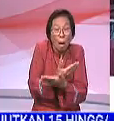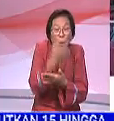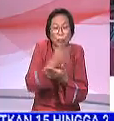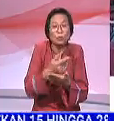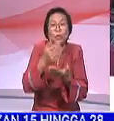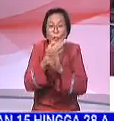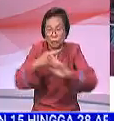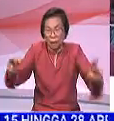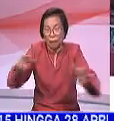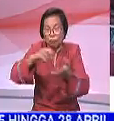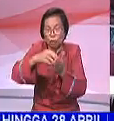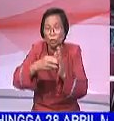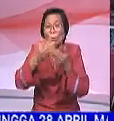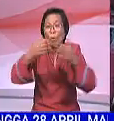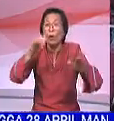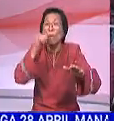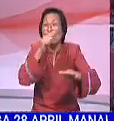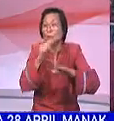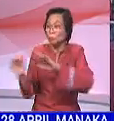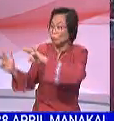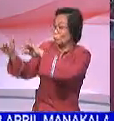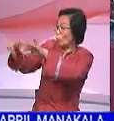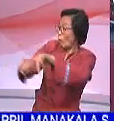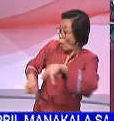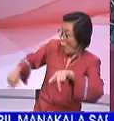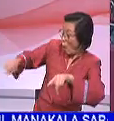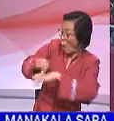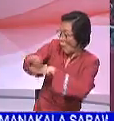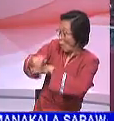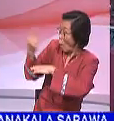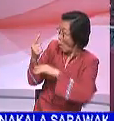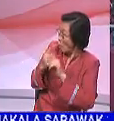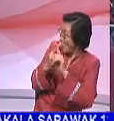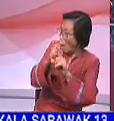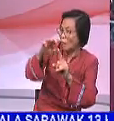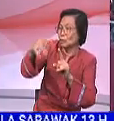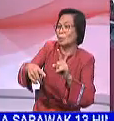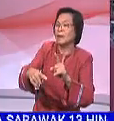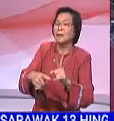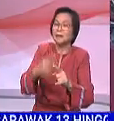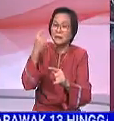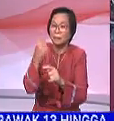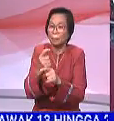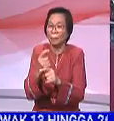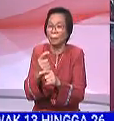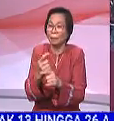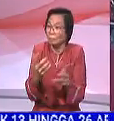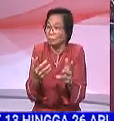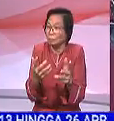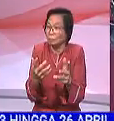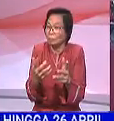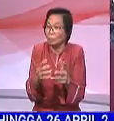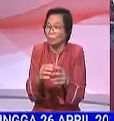berbuka puasa, pengunjung dinasihatkan untuk sentiasa mematuhi prosedur operasi standard SOP yang ditetapkan supaya